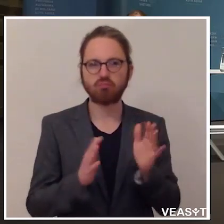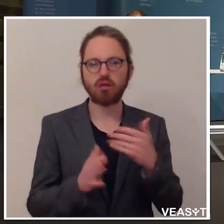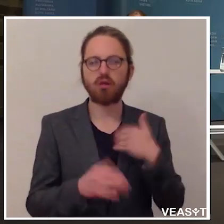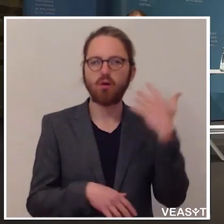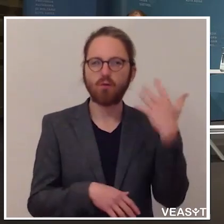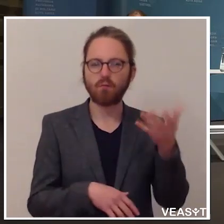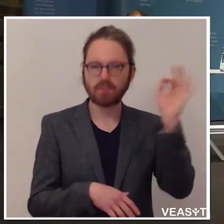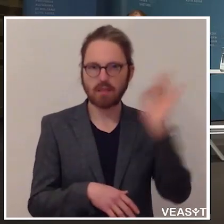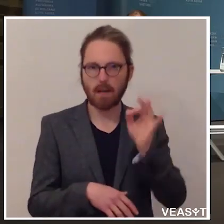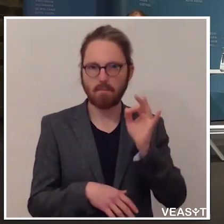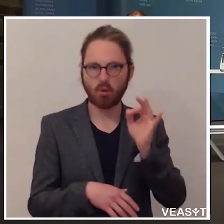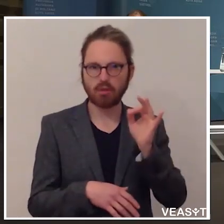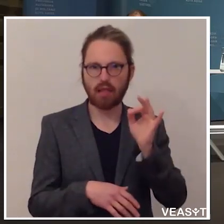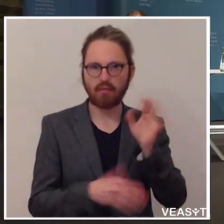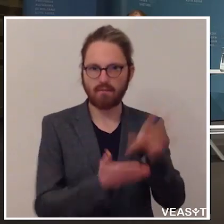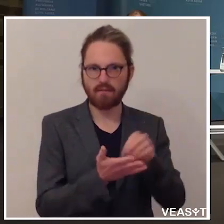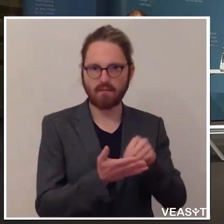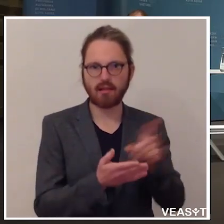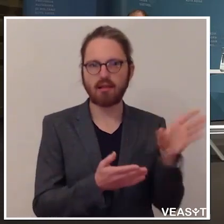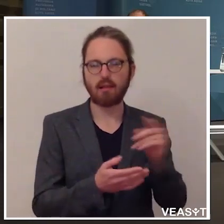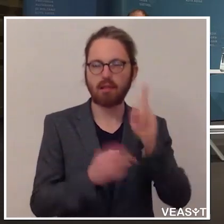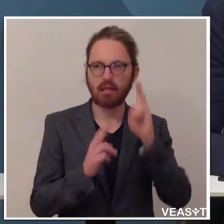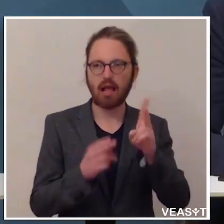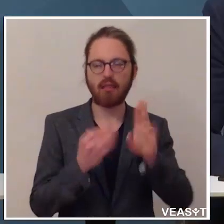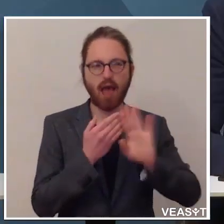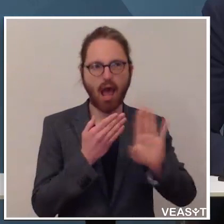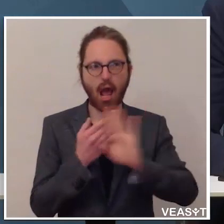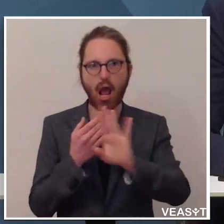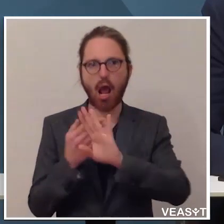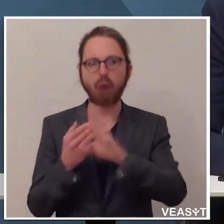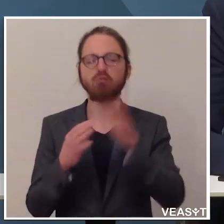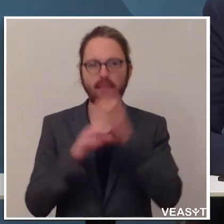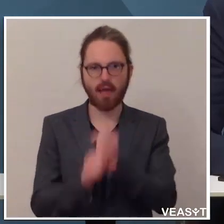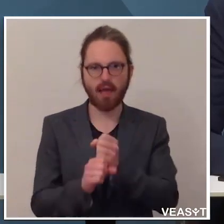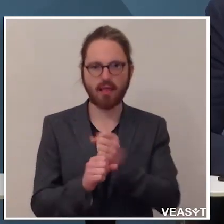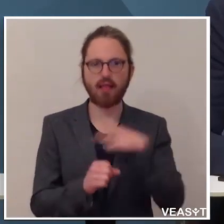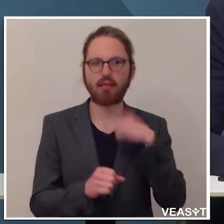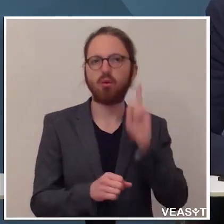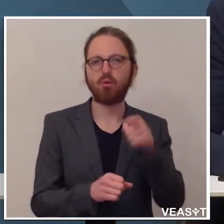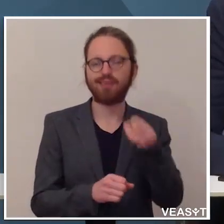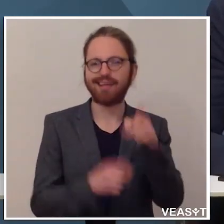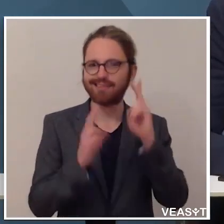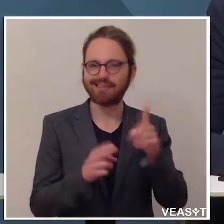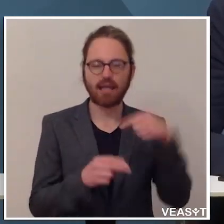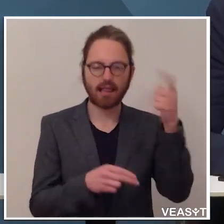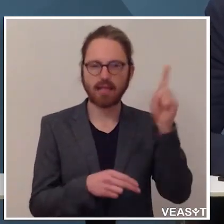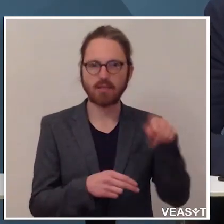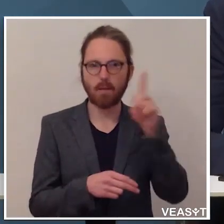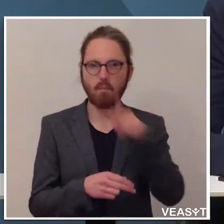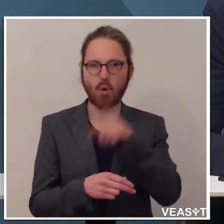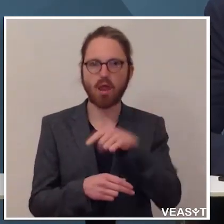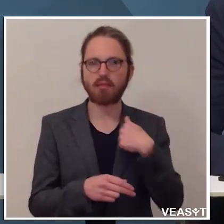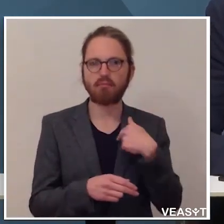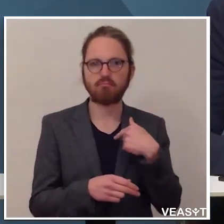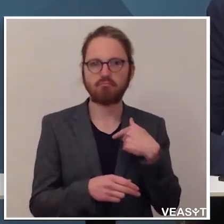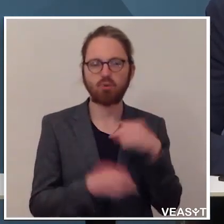rechnen wir mit einer Kapazität von bis zu 50%, um eben die Abstände und die Sicherheitsvorkehrungen einhalten zu können. Und da können wir sicherlich im